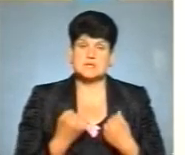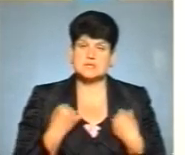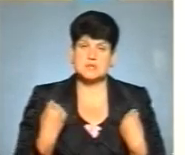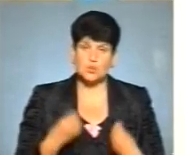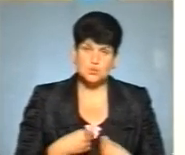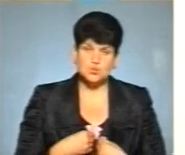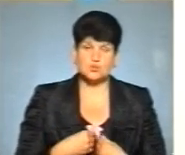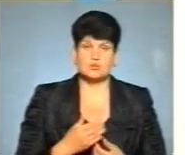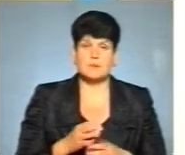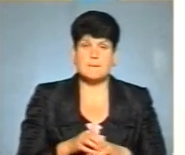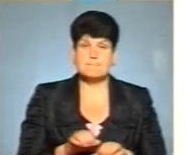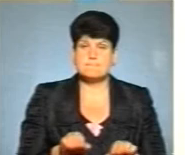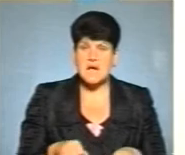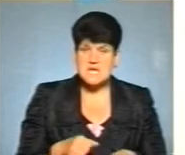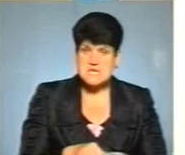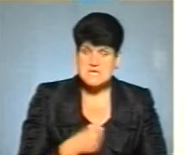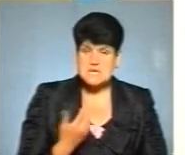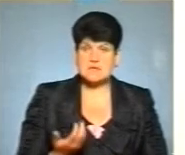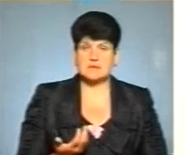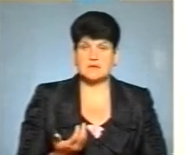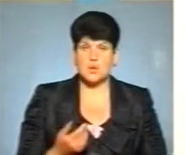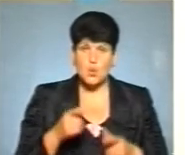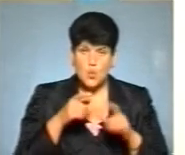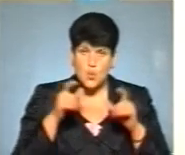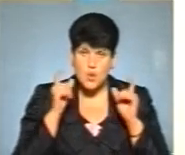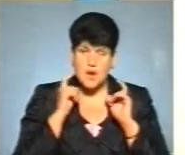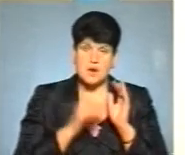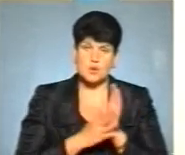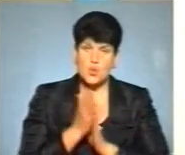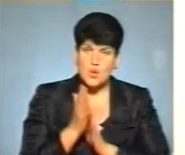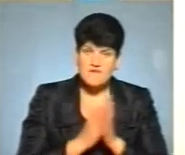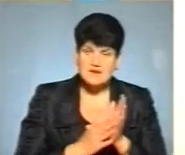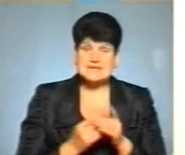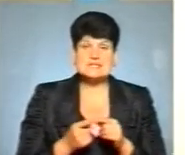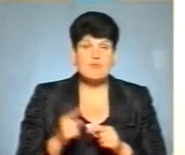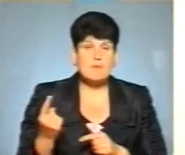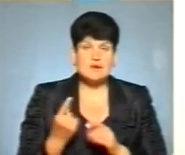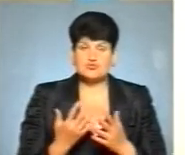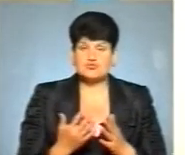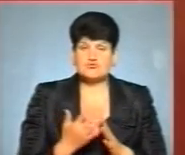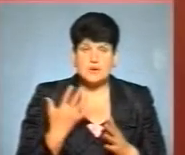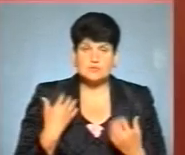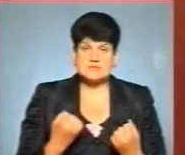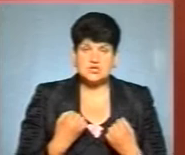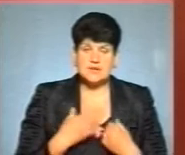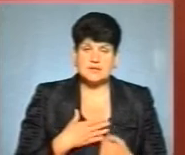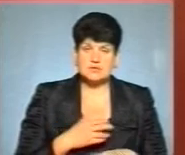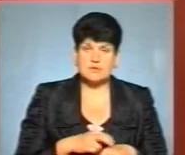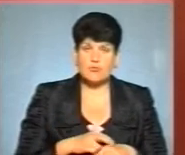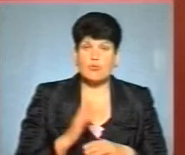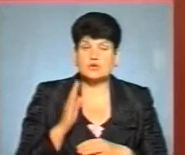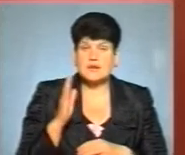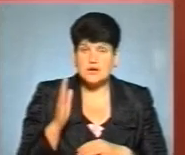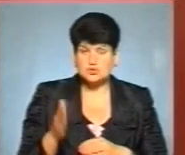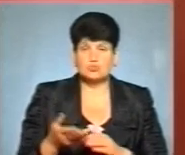ідуть бахіли, окуляри, рукавиці. Це в першу чергу, щоб захистити наших лікарів. В подальшому ми зараз, наприклад, у нас